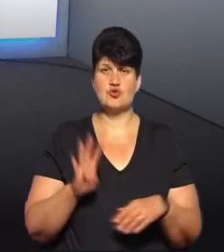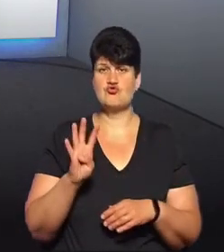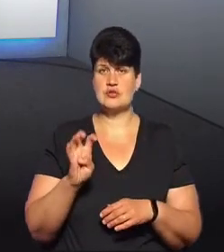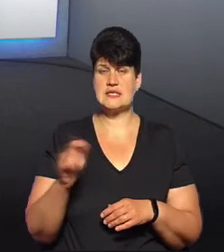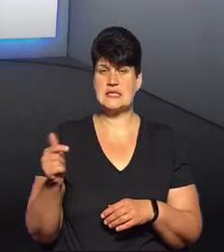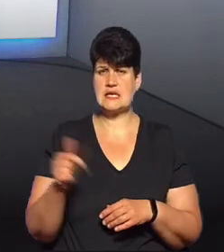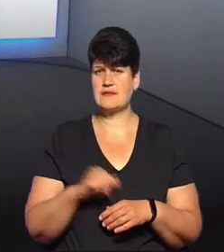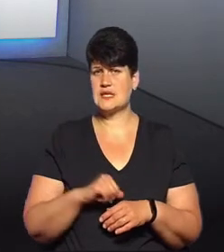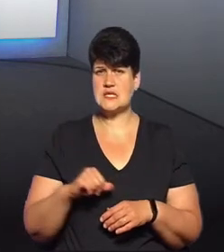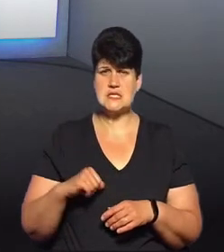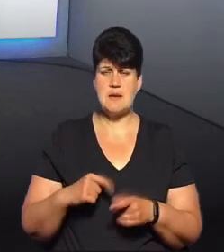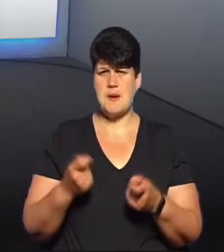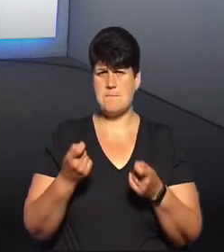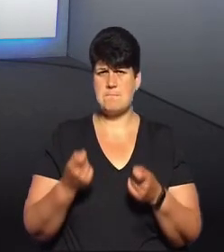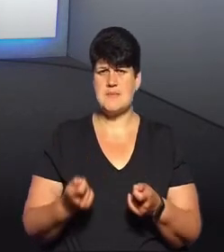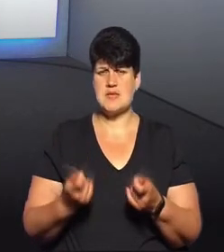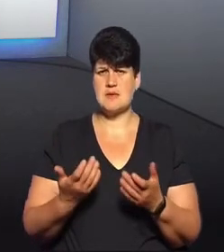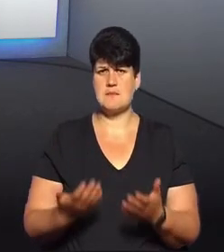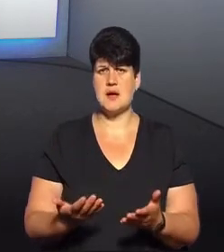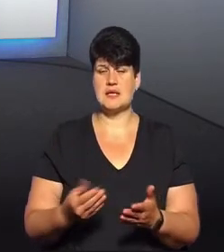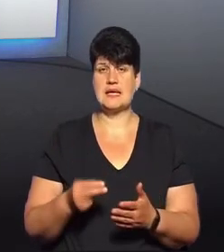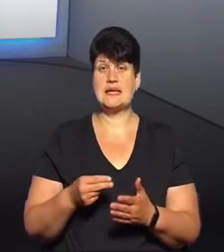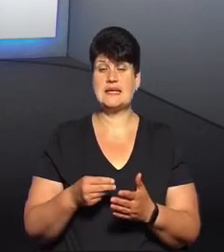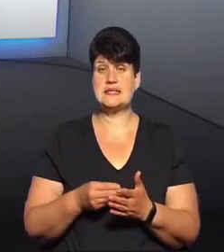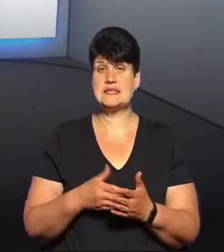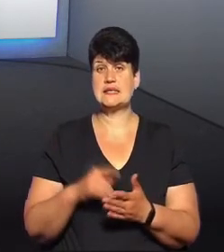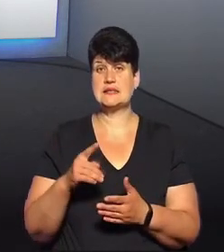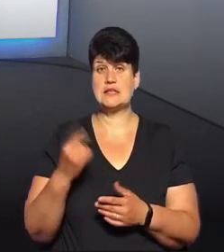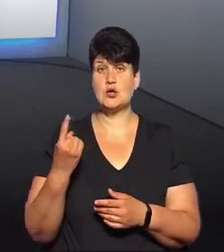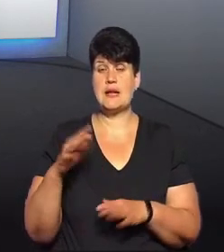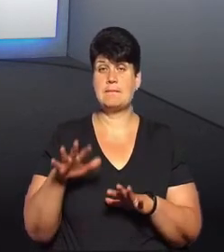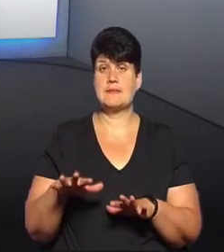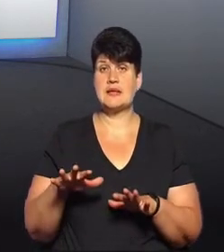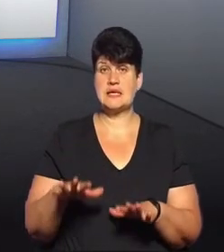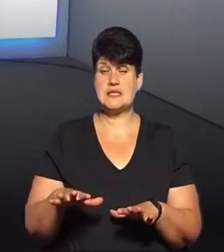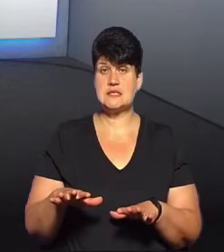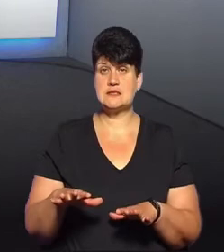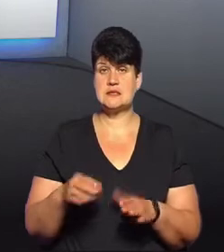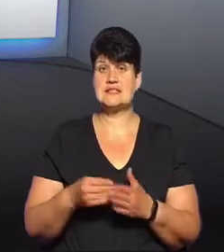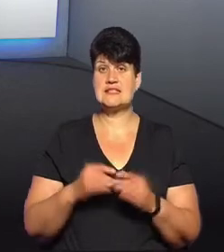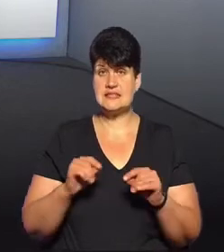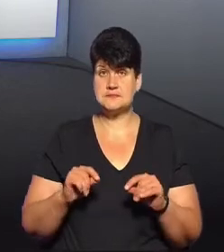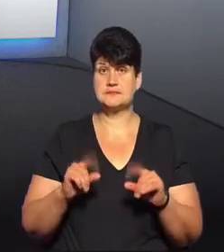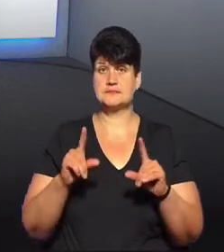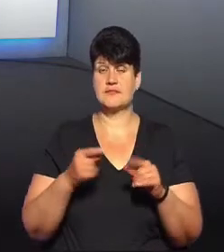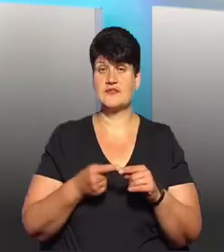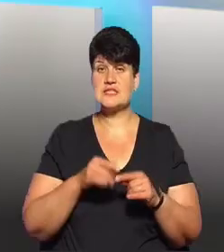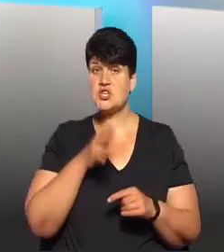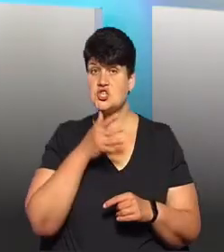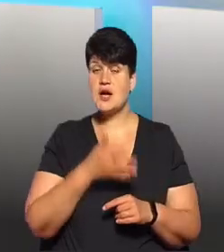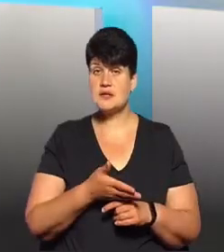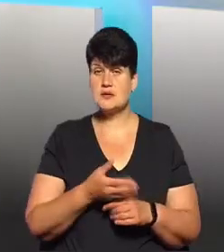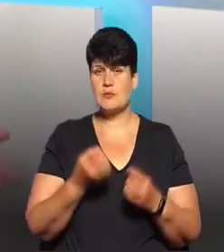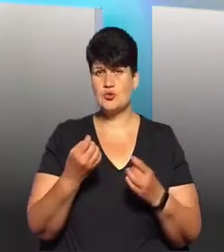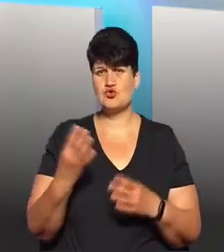така мінімальна ціна за одне місце. А ціни піднімаються в цей час. А ціни ще й піднімаються. Ну, просто 400 гривень,